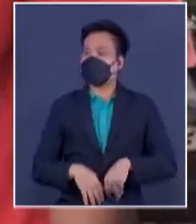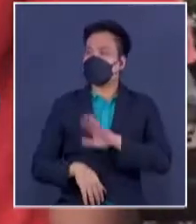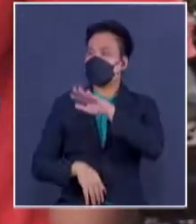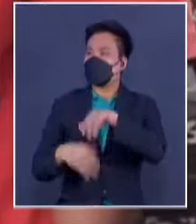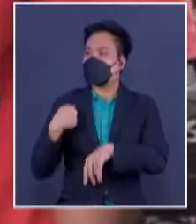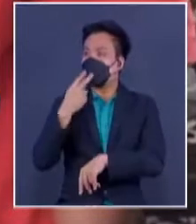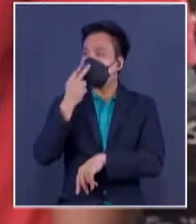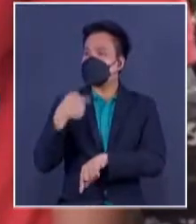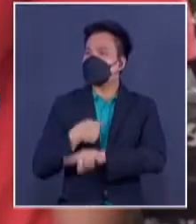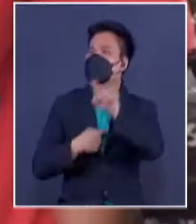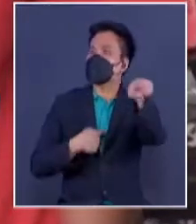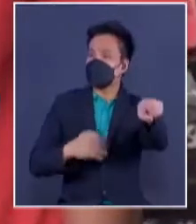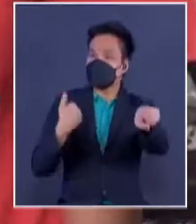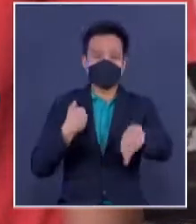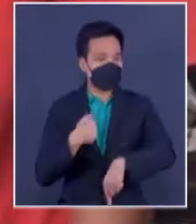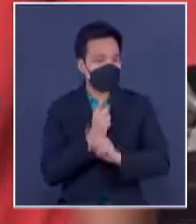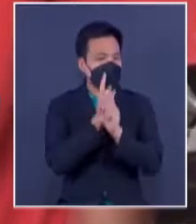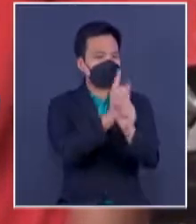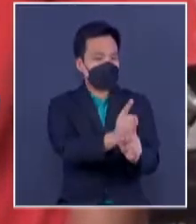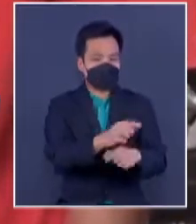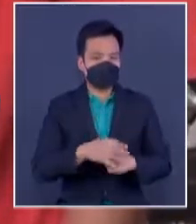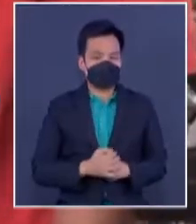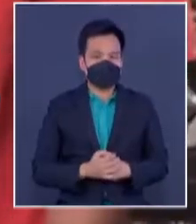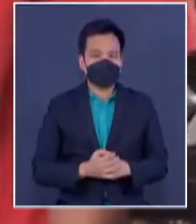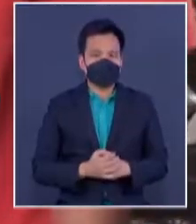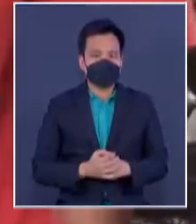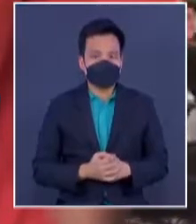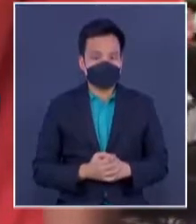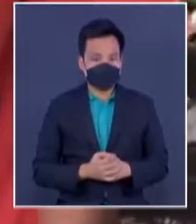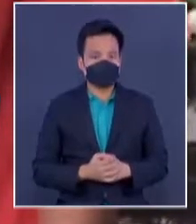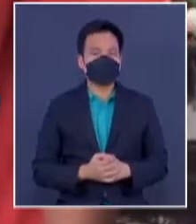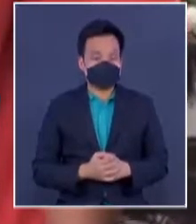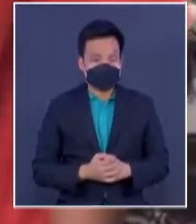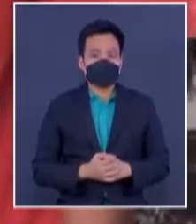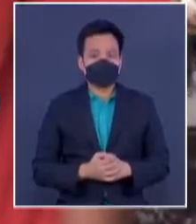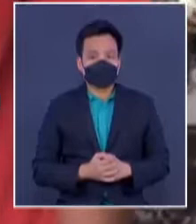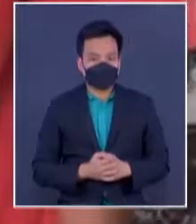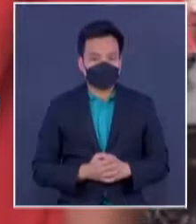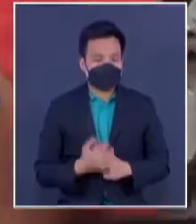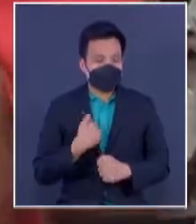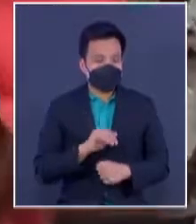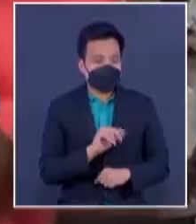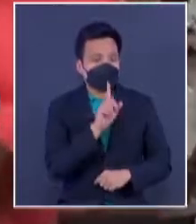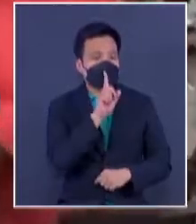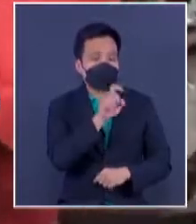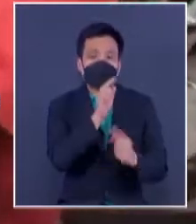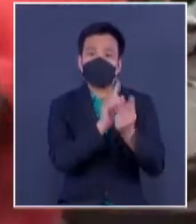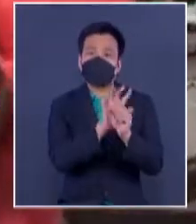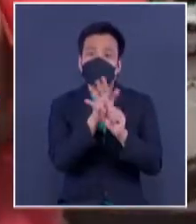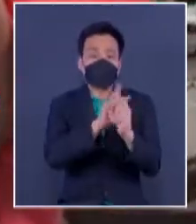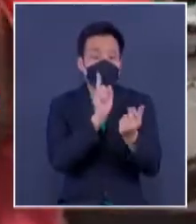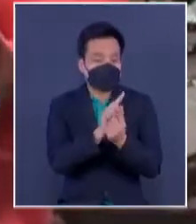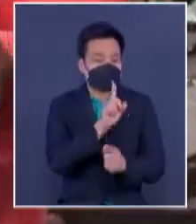เห็นเขาก็เลยถามว่าควายไปไหนเขาบอกว่าควายปล่อยเข้าป่าสิผู้หญิงคนนั้นเขาพูดอย่างน ี้ การรู้ส